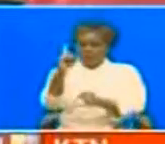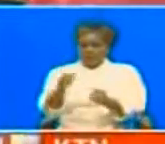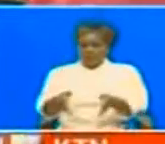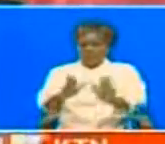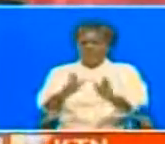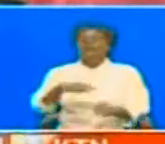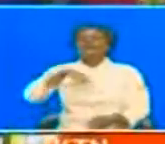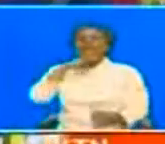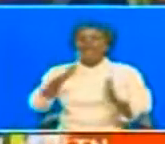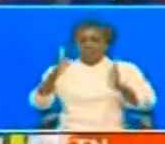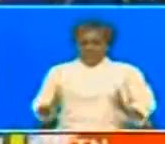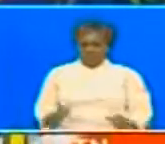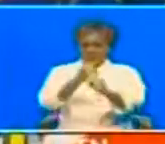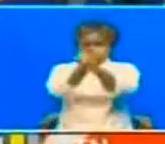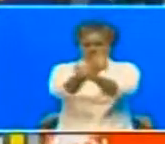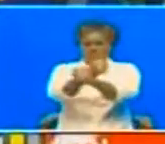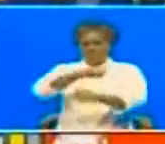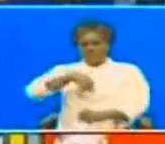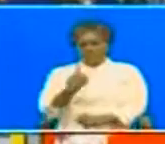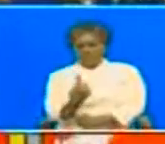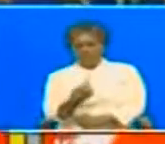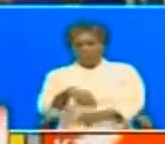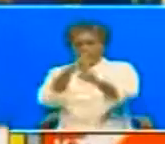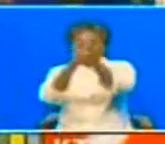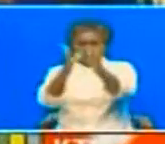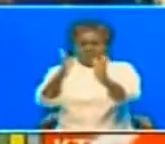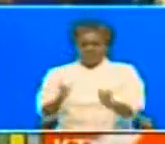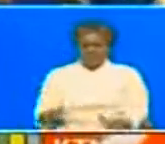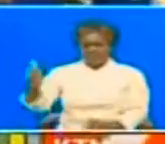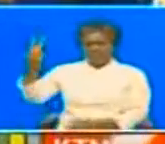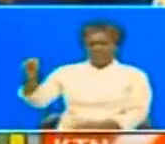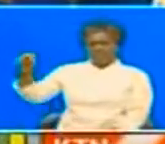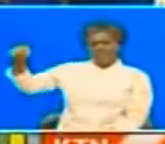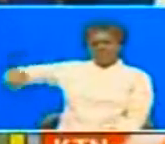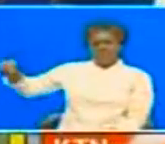ya marehemu kujilinda. Mohamed Mahmud, KTN Leo.